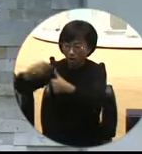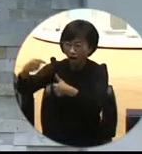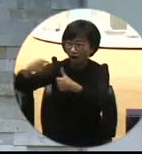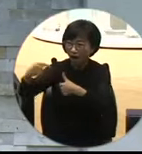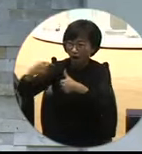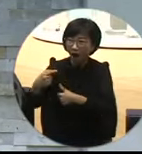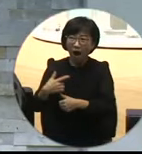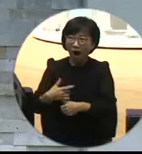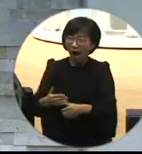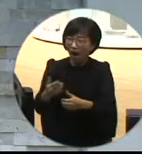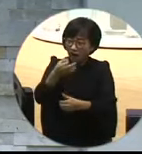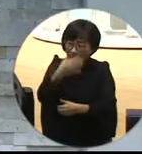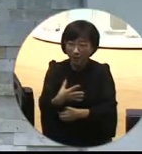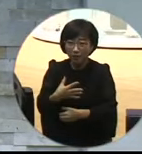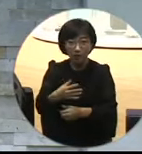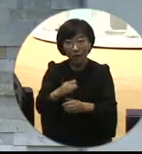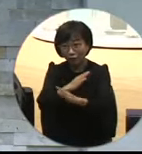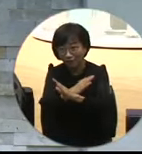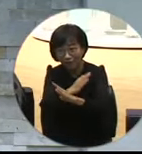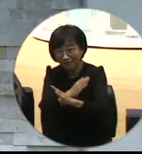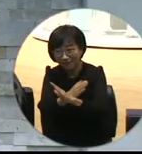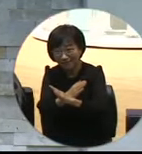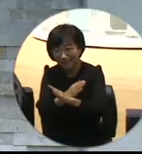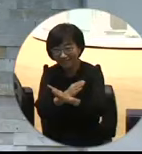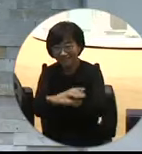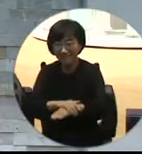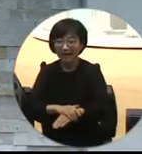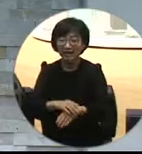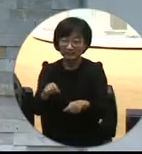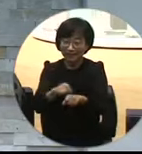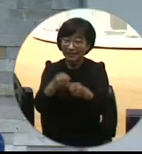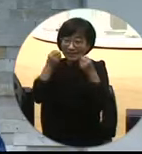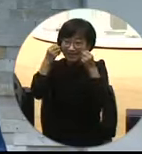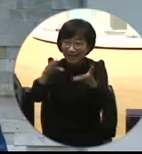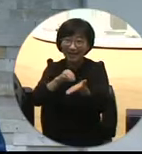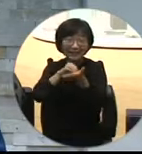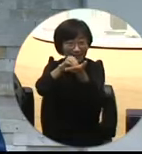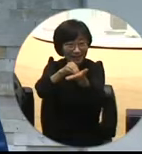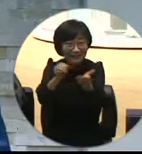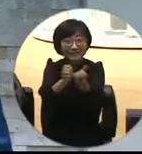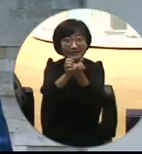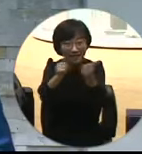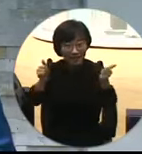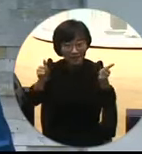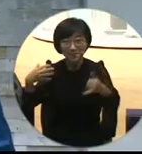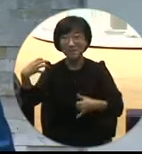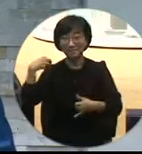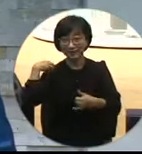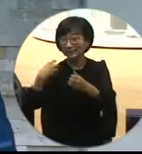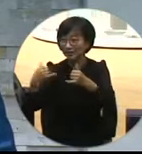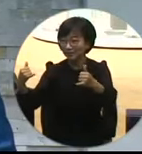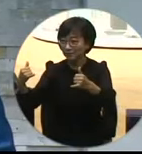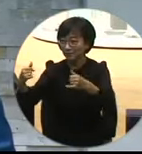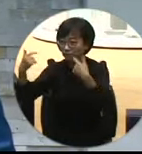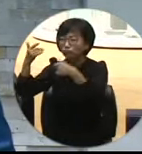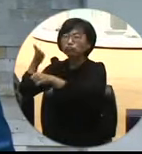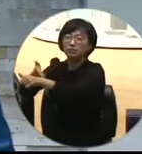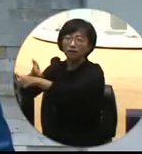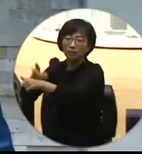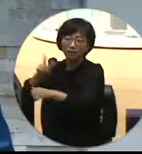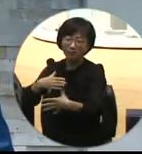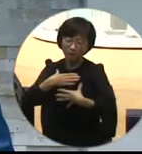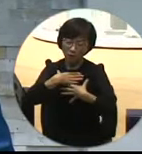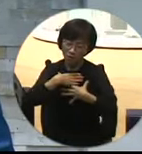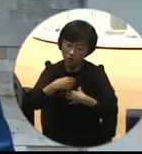무섭네. 그러면 안 돼요. 우리 특별히 새가족부에서는 이 우리 새가족들을 편안하게 해주시기